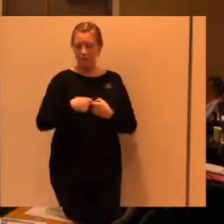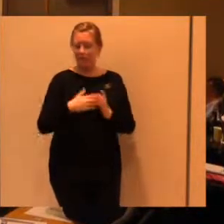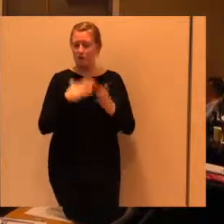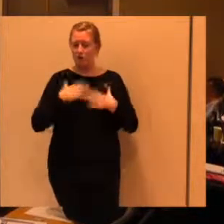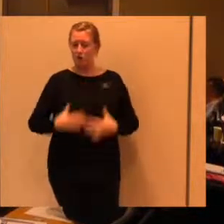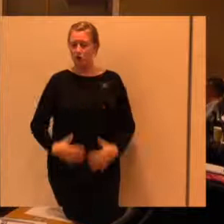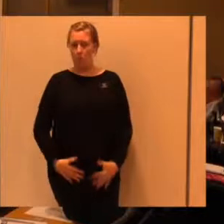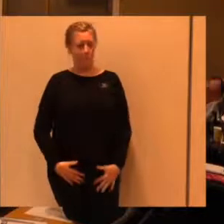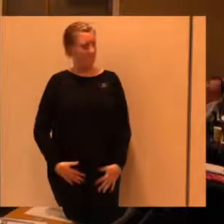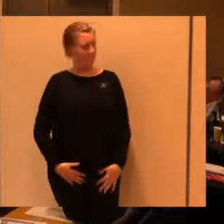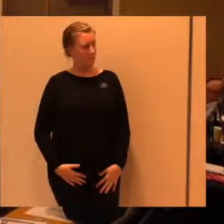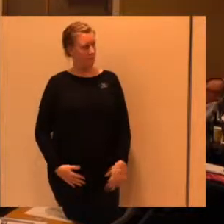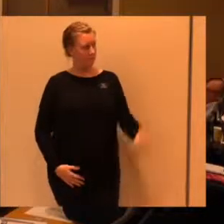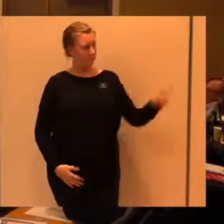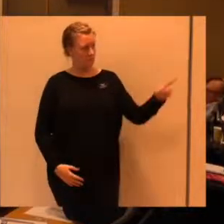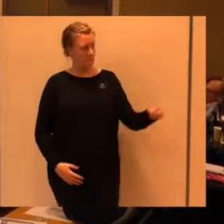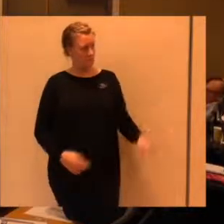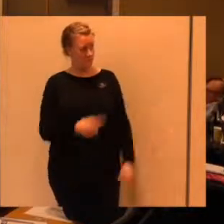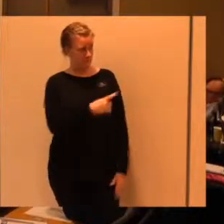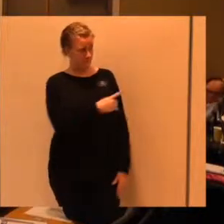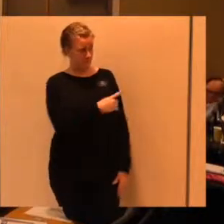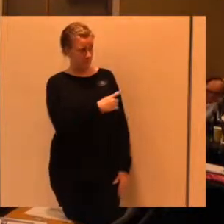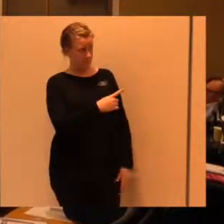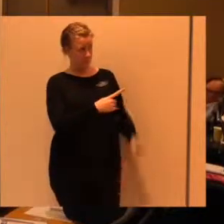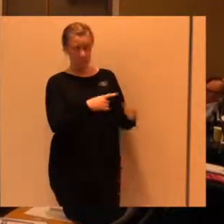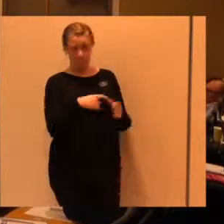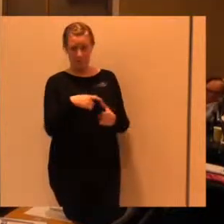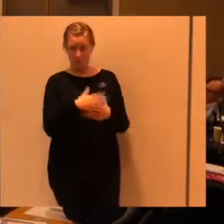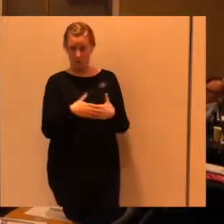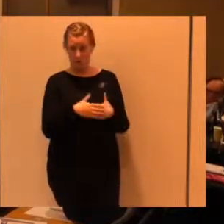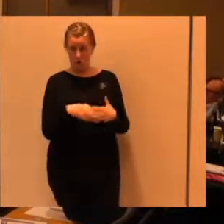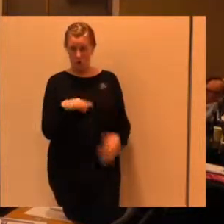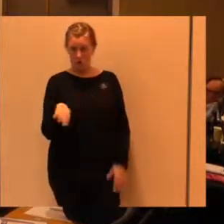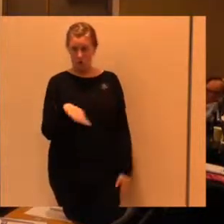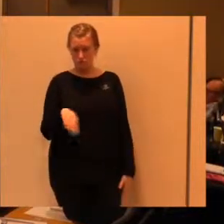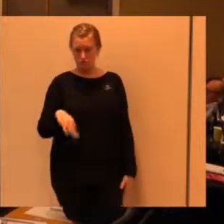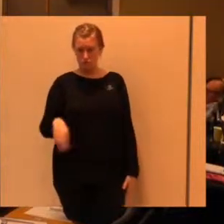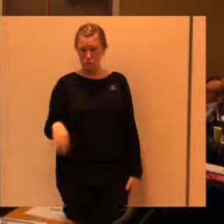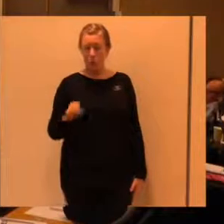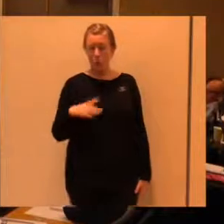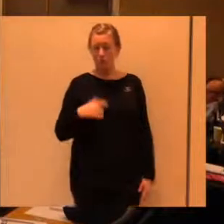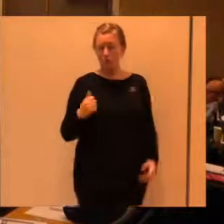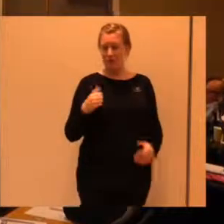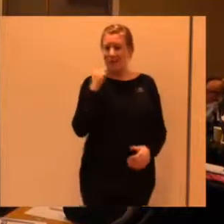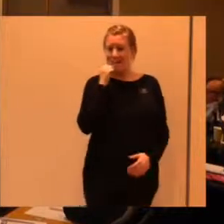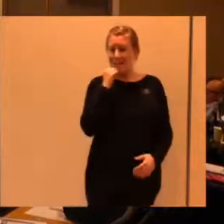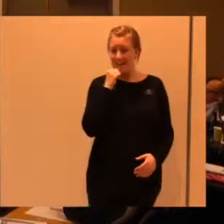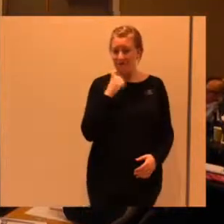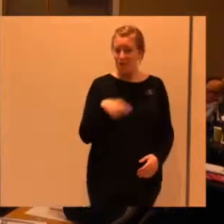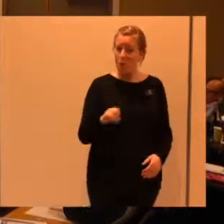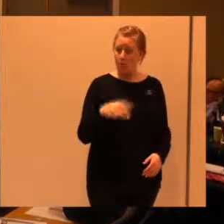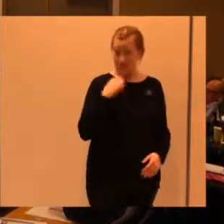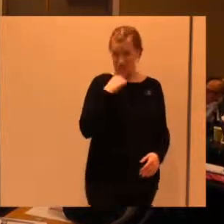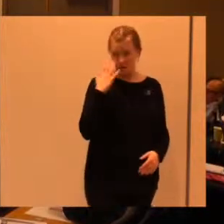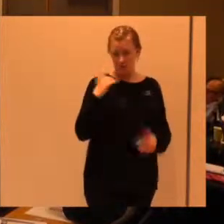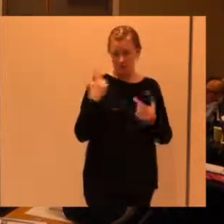Det här är en dator. Det här är också en dator. Det är en penna som, om jag hade varit elak hade jag spelat in vad ni